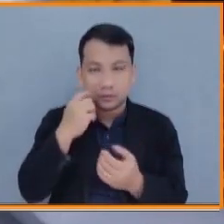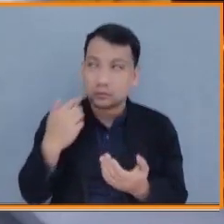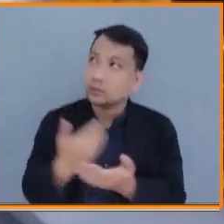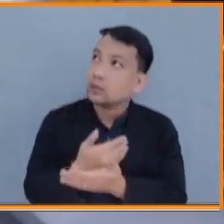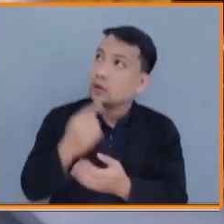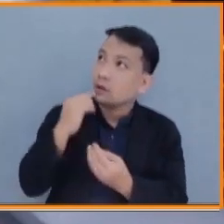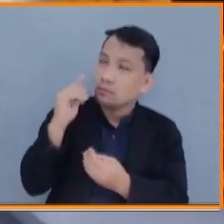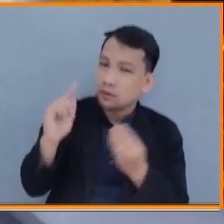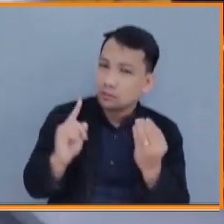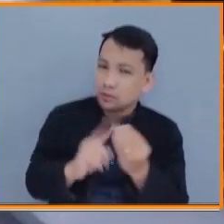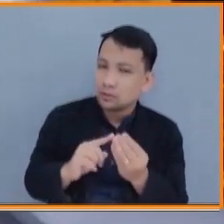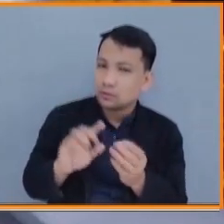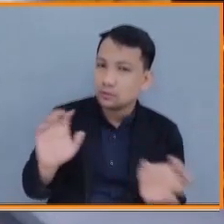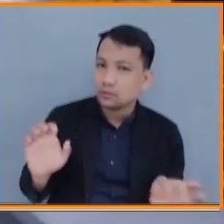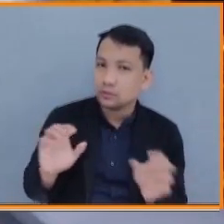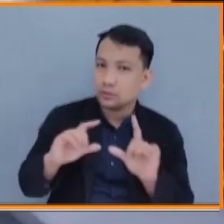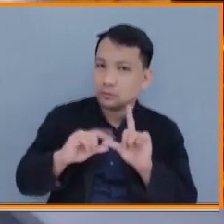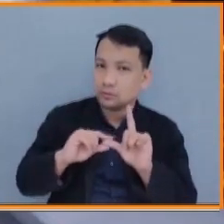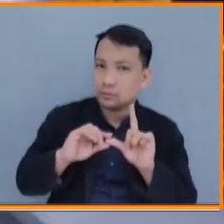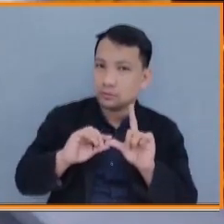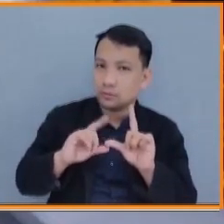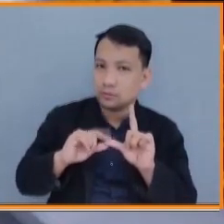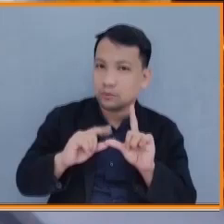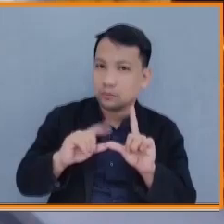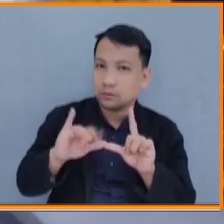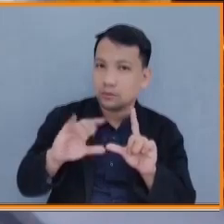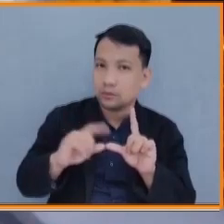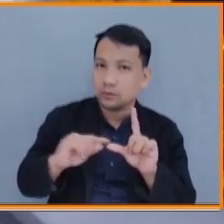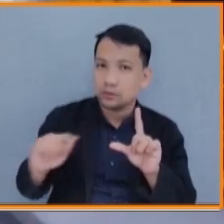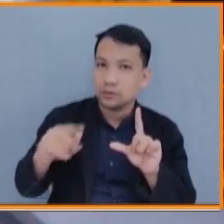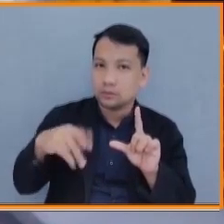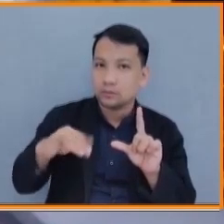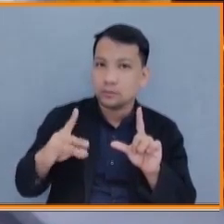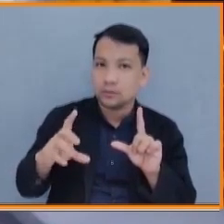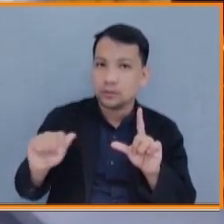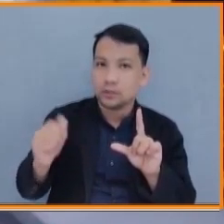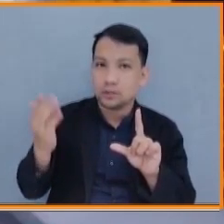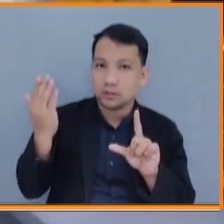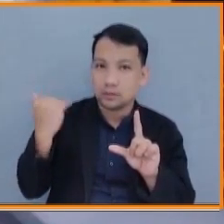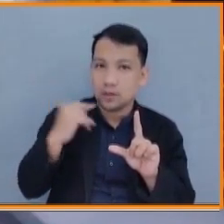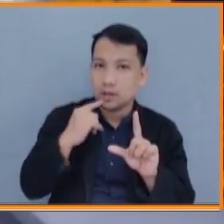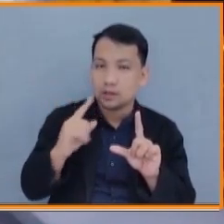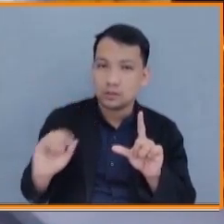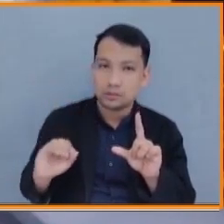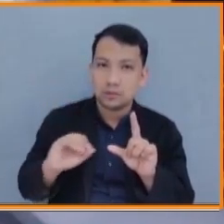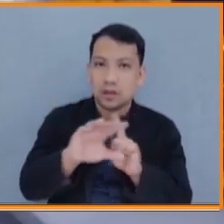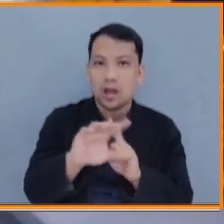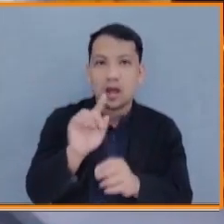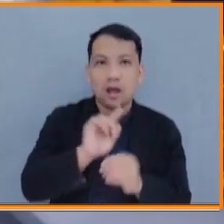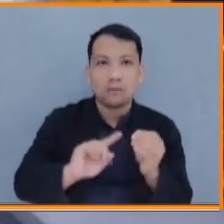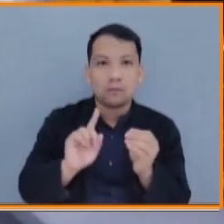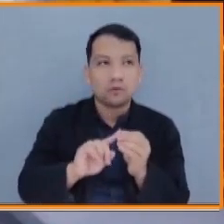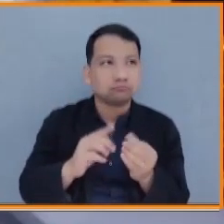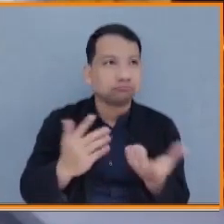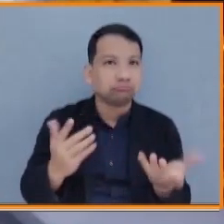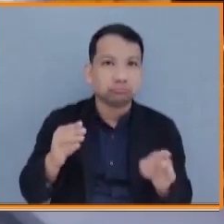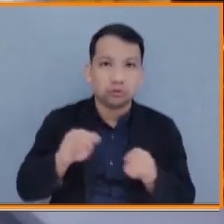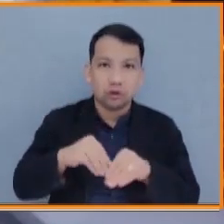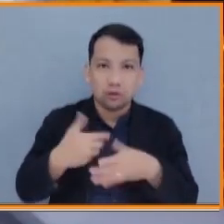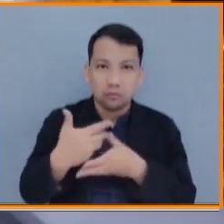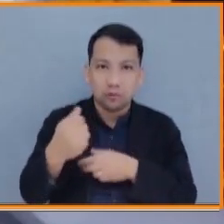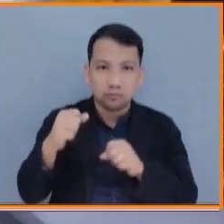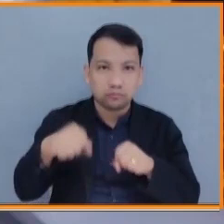diumano a leakage galing sa pidea sa isang dating opisyal ng pidea tungkol sa isang imbestigasyon ng nangyari nung